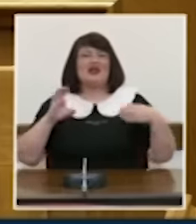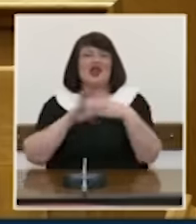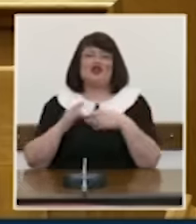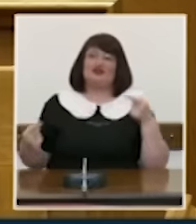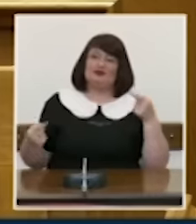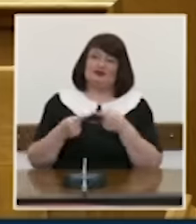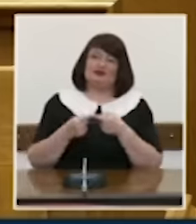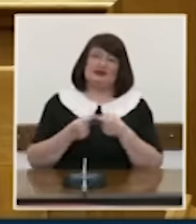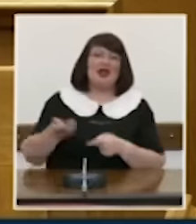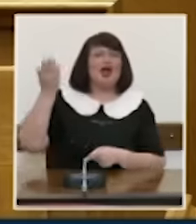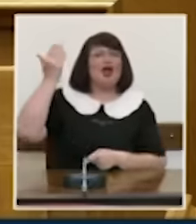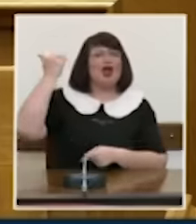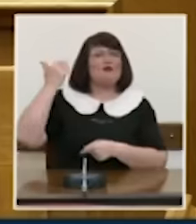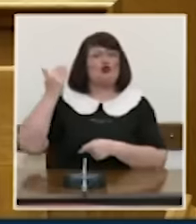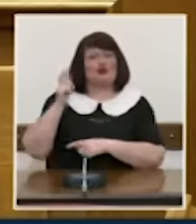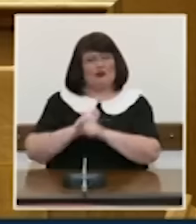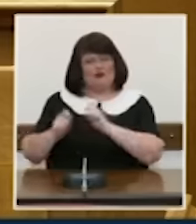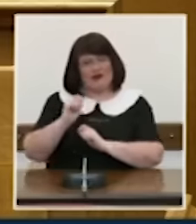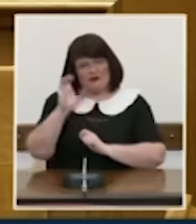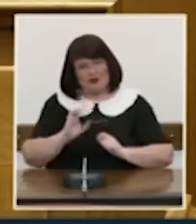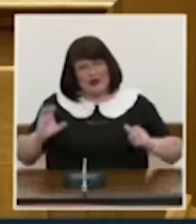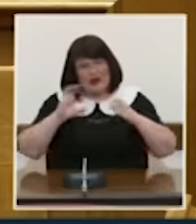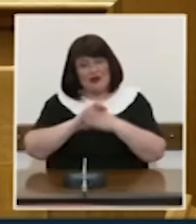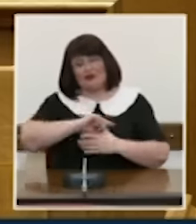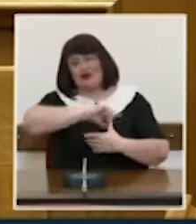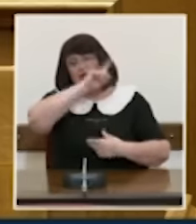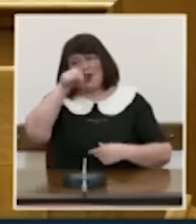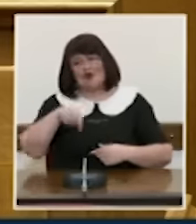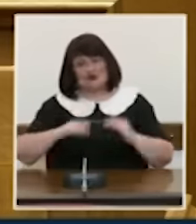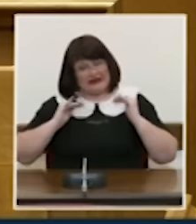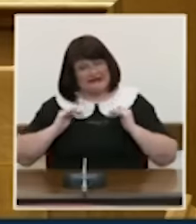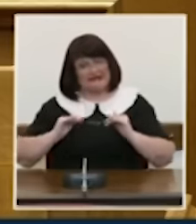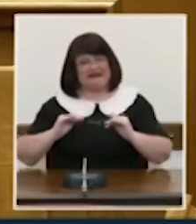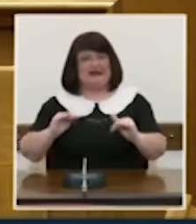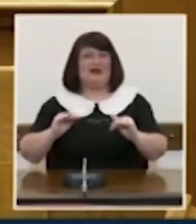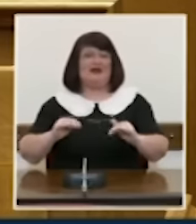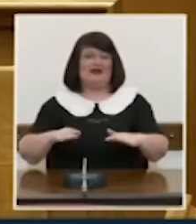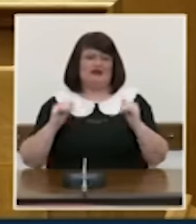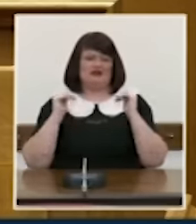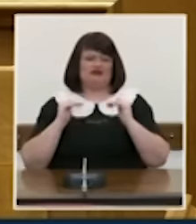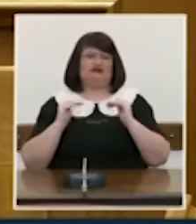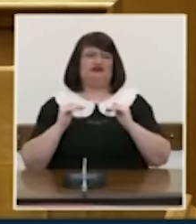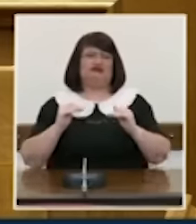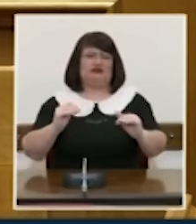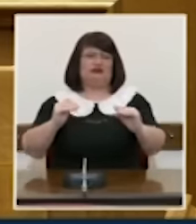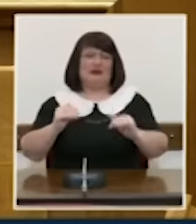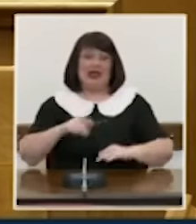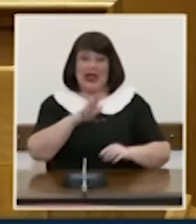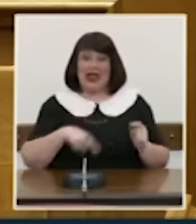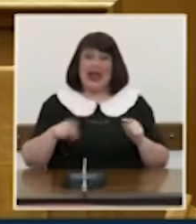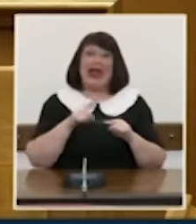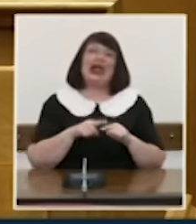εποχή της ίδρυσής της μέχρι σήμερα σταθερά και αταλάντευτα. Στη χώρα μας ένα πολύ